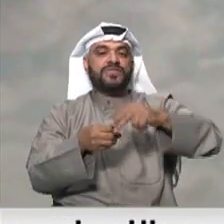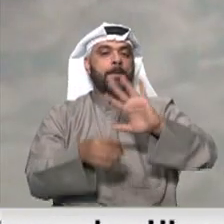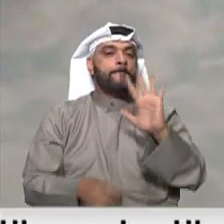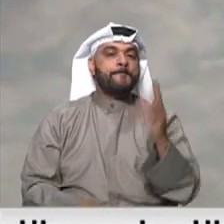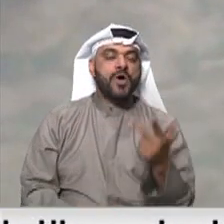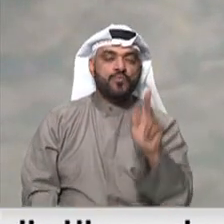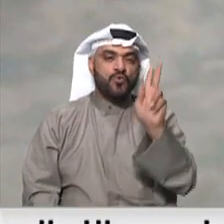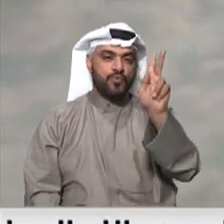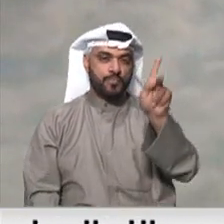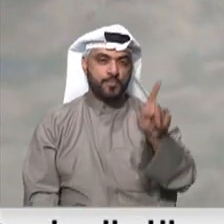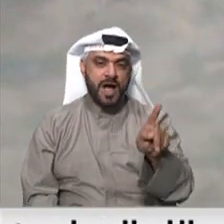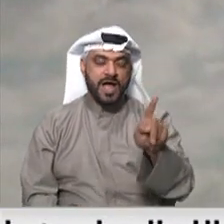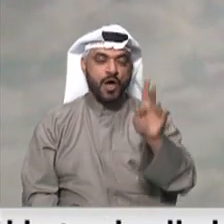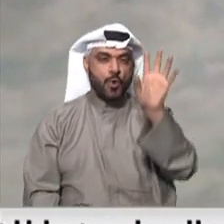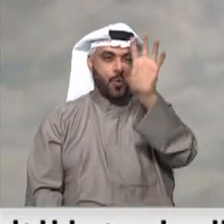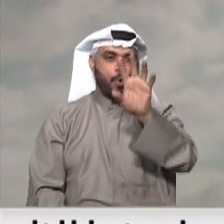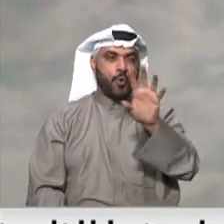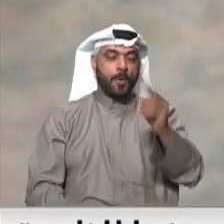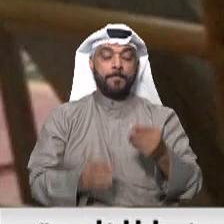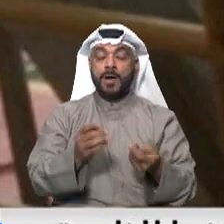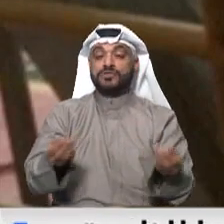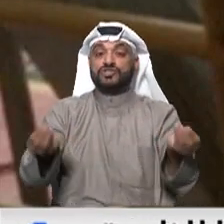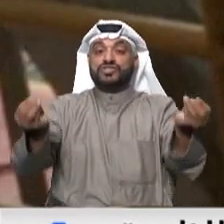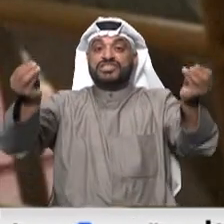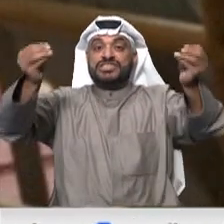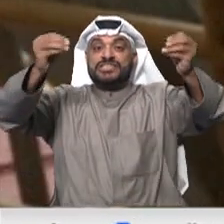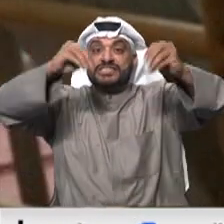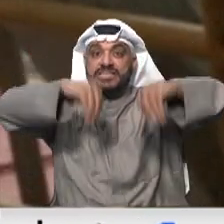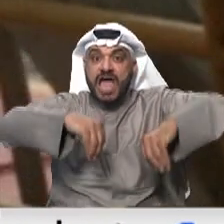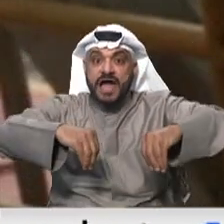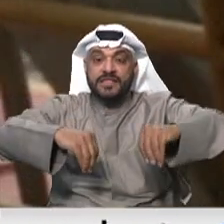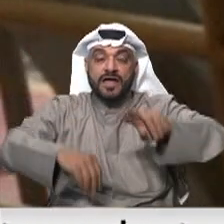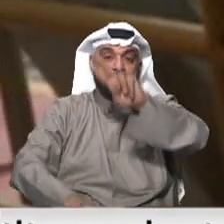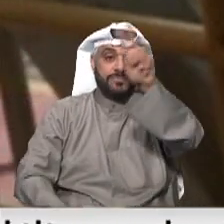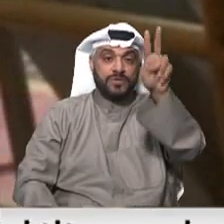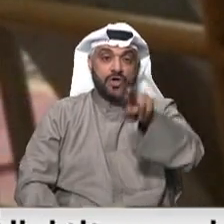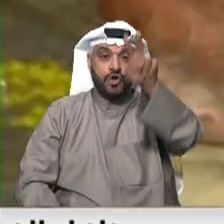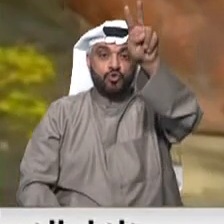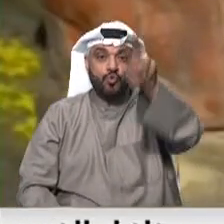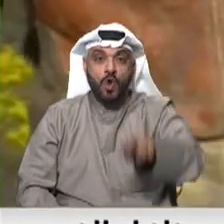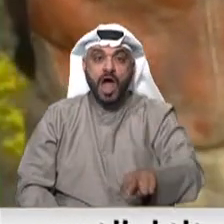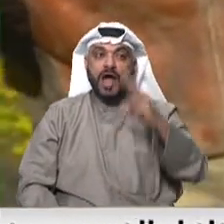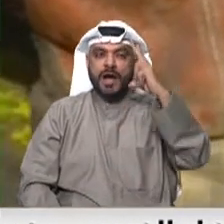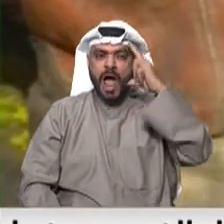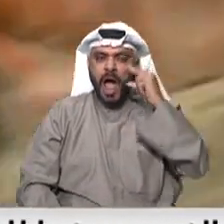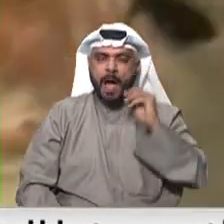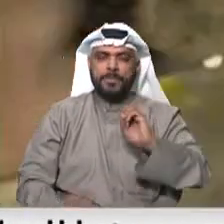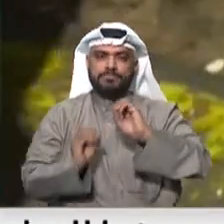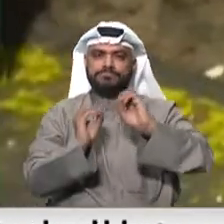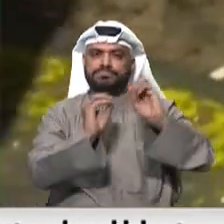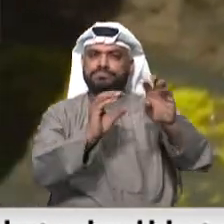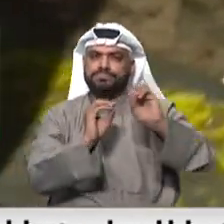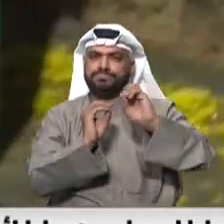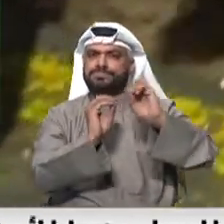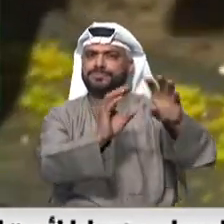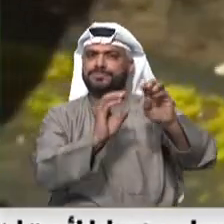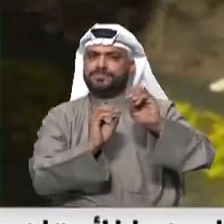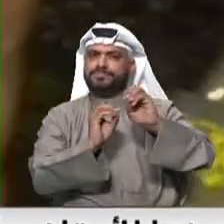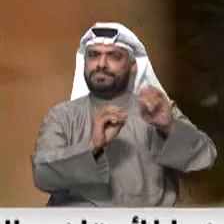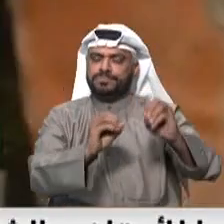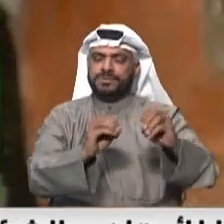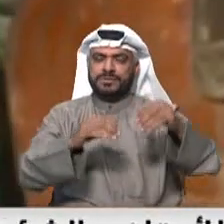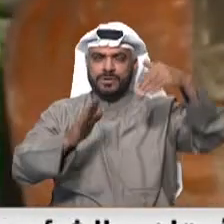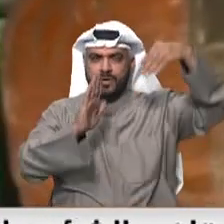اليوم اذ ادى ارتفاع الدولار الى الحد من الطلب على الخام المقوم بالعمله الامريكيه الا